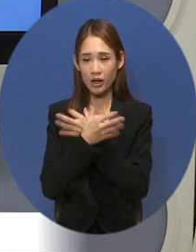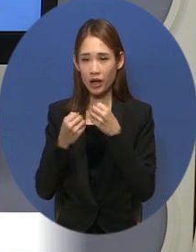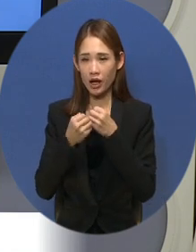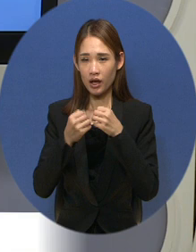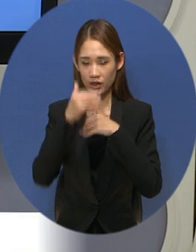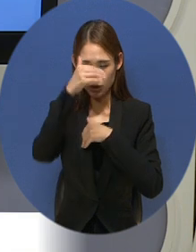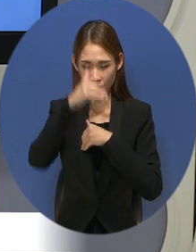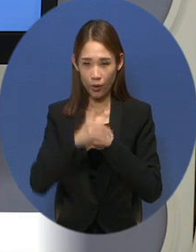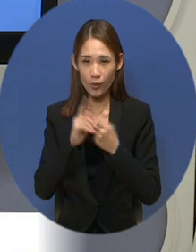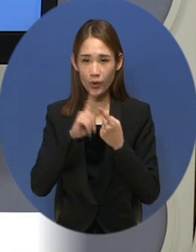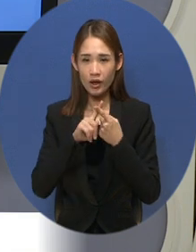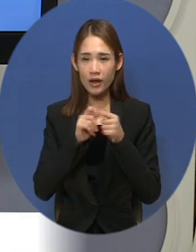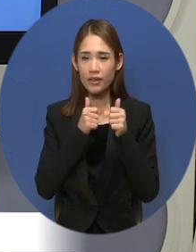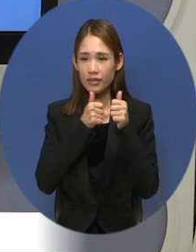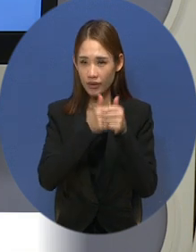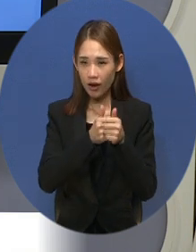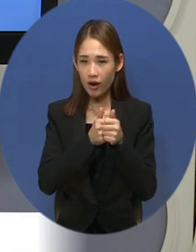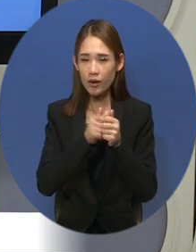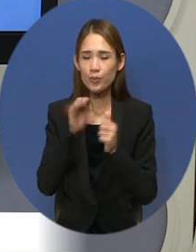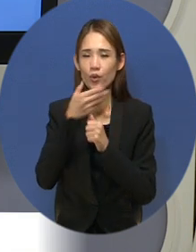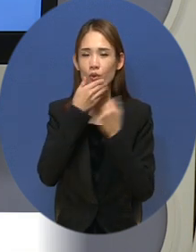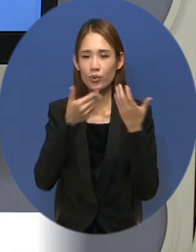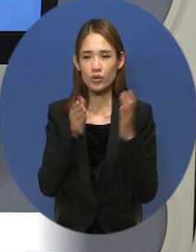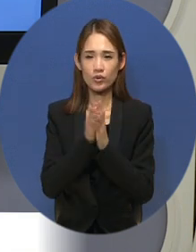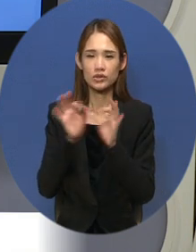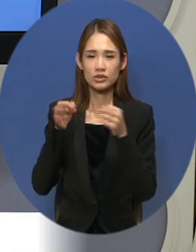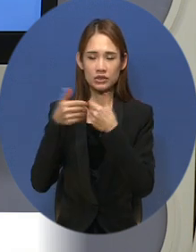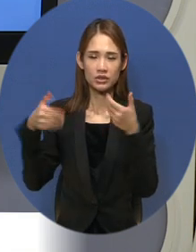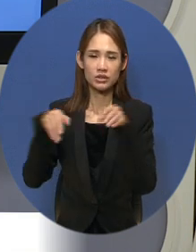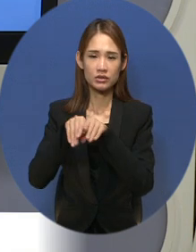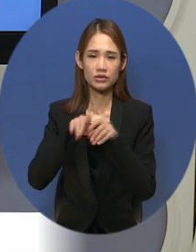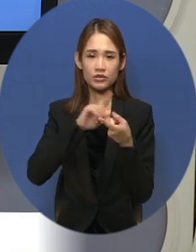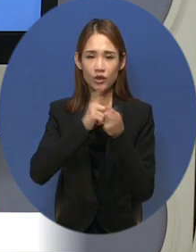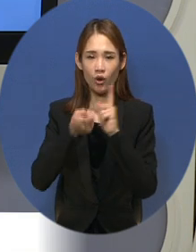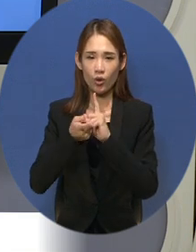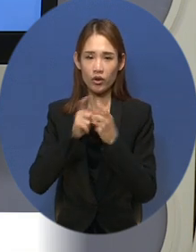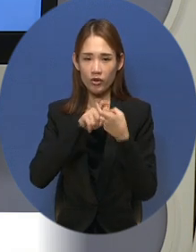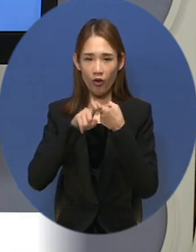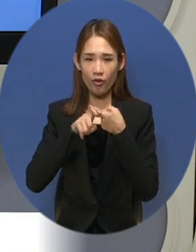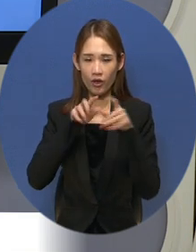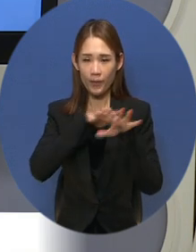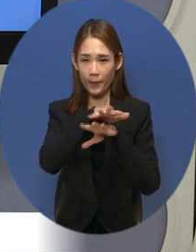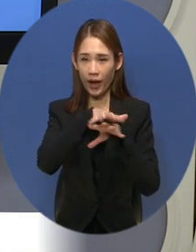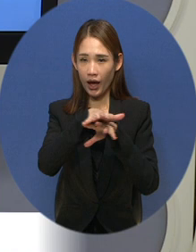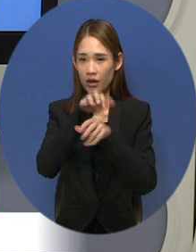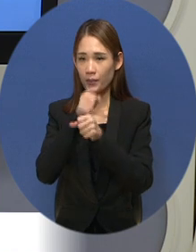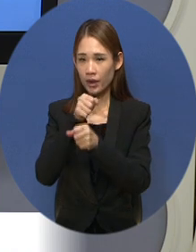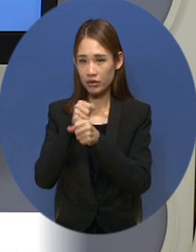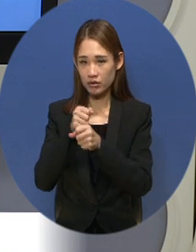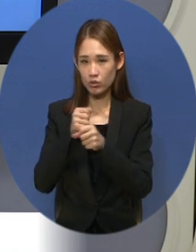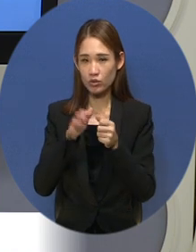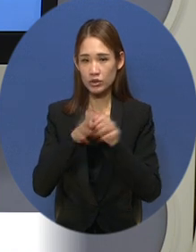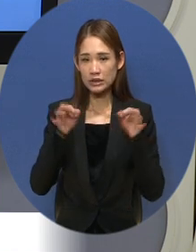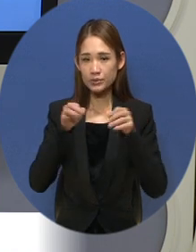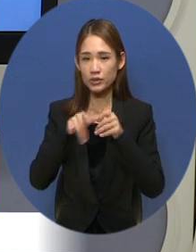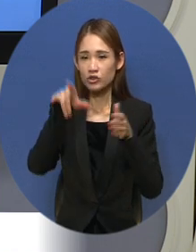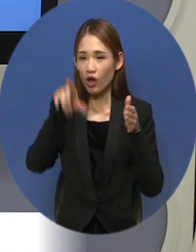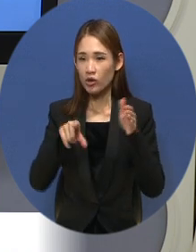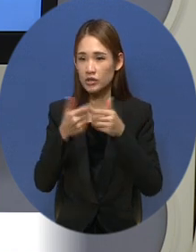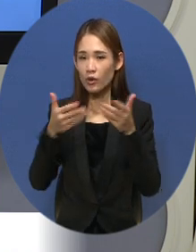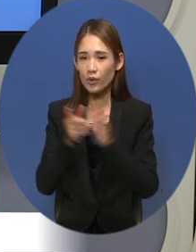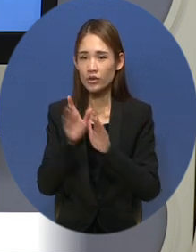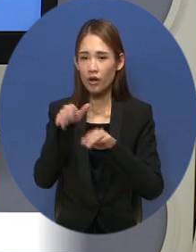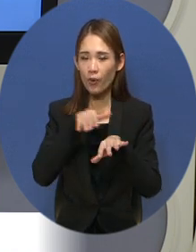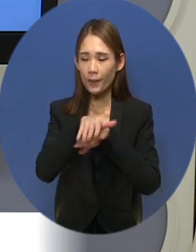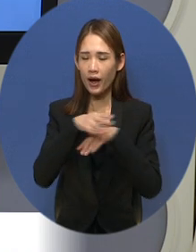협약에 따라 보건복지 보와 금융기관 간 금융정보 영계 망이 구축되면 금융결제원은 영계